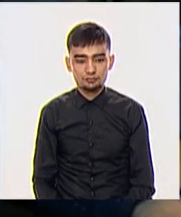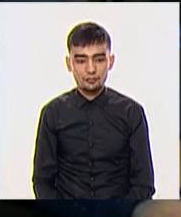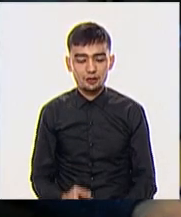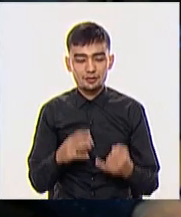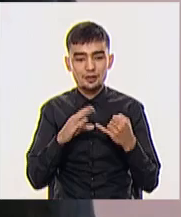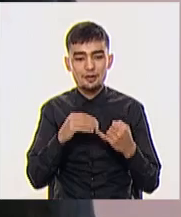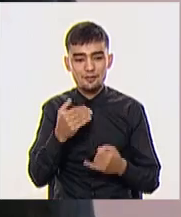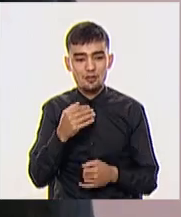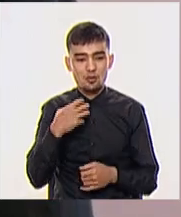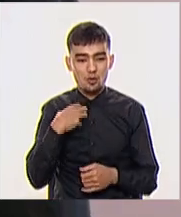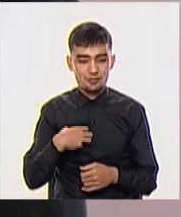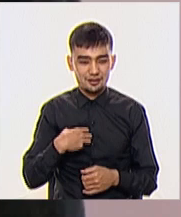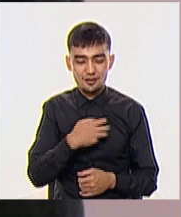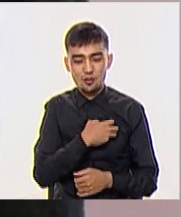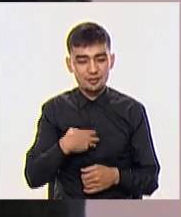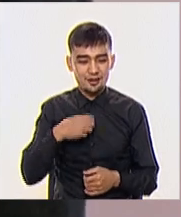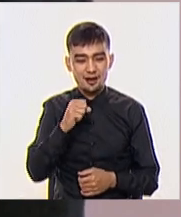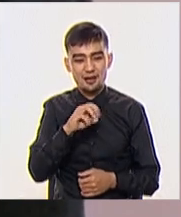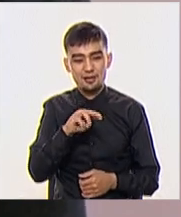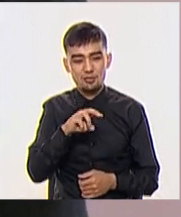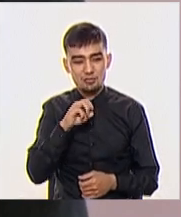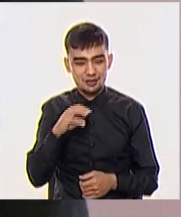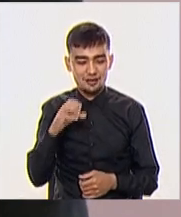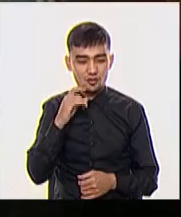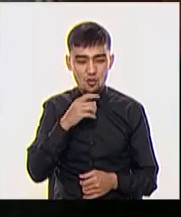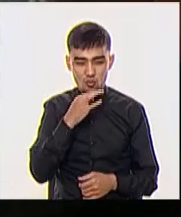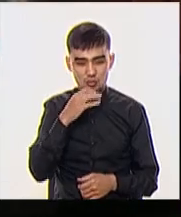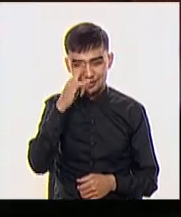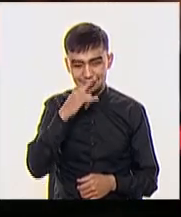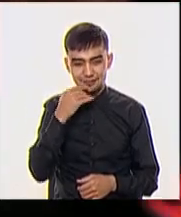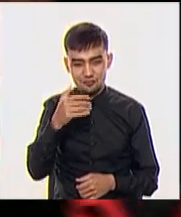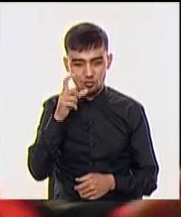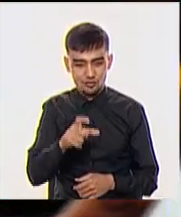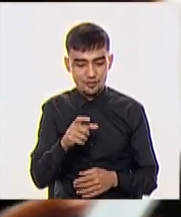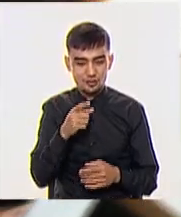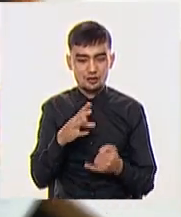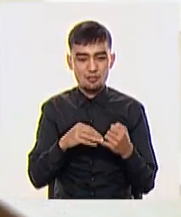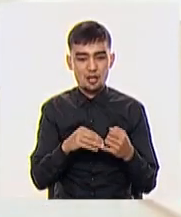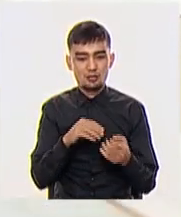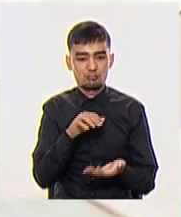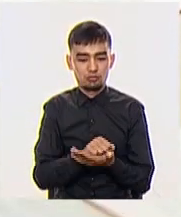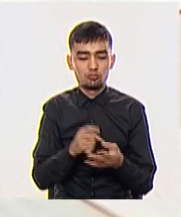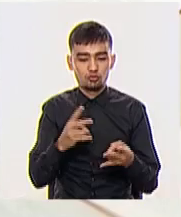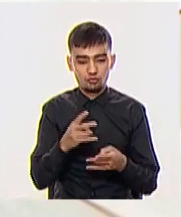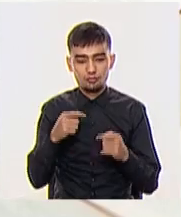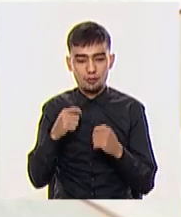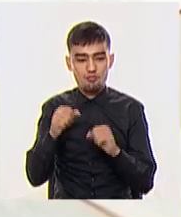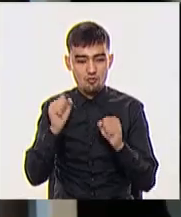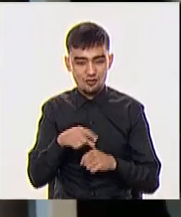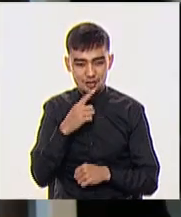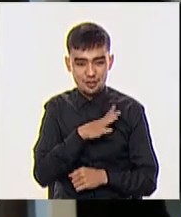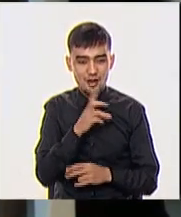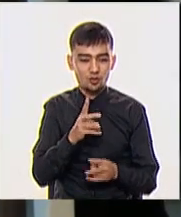Жер комиссиясының мүшесі Алмасбек Садырбаев әр қазақстандықтың жер телімі болуы керек деген ұстанымда. Шаруа жерге ел кеткен адам сол